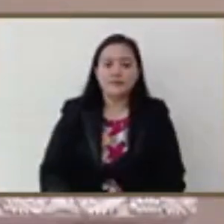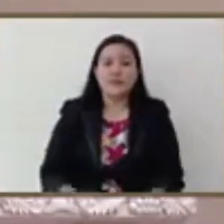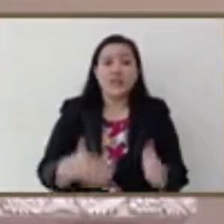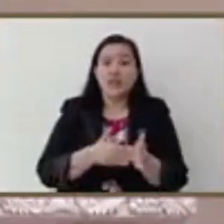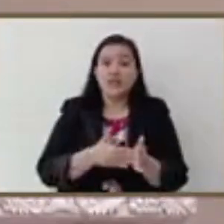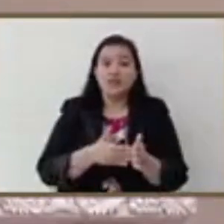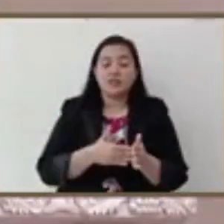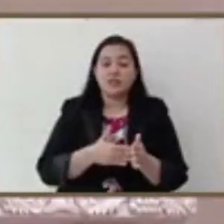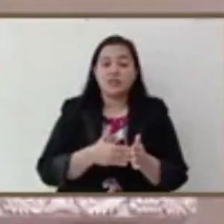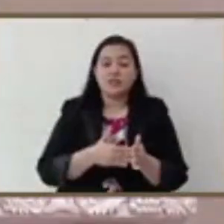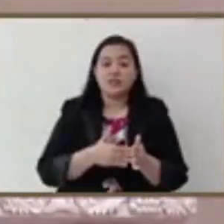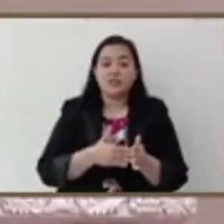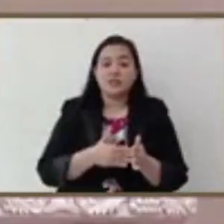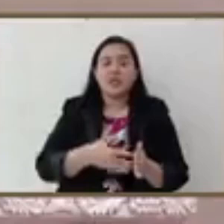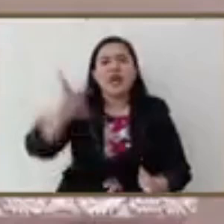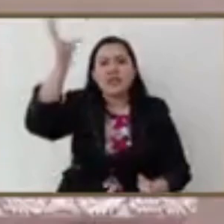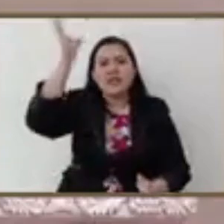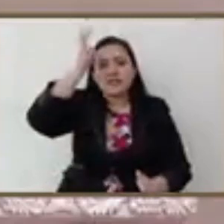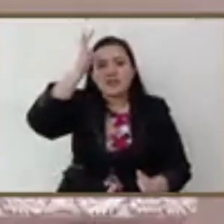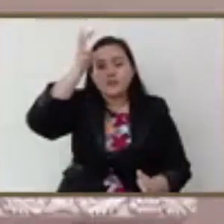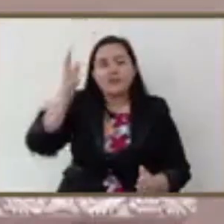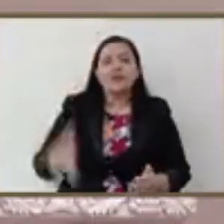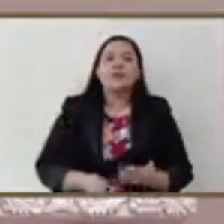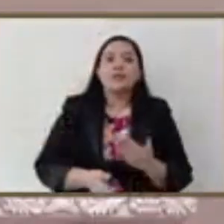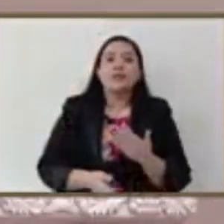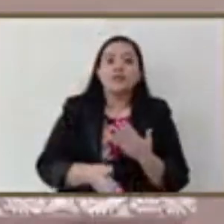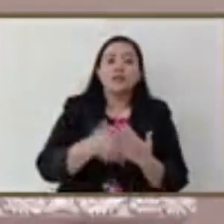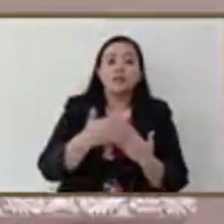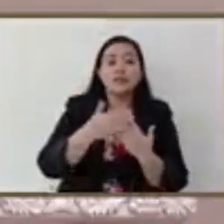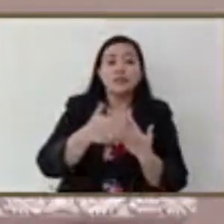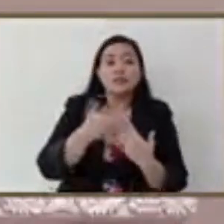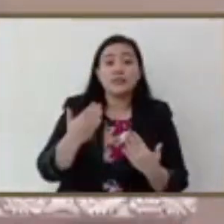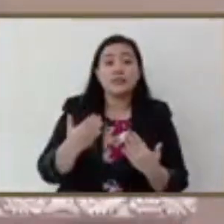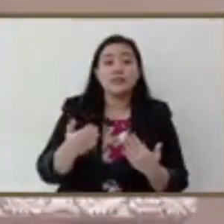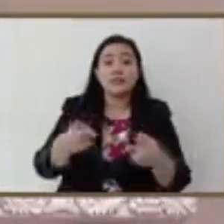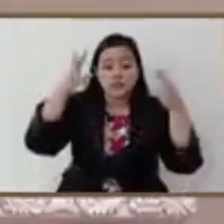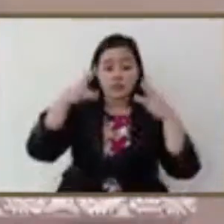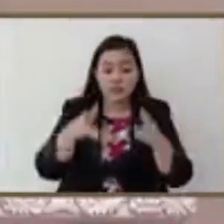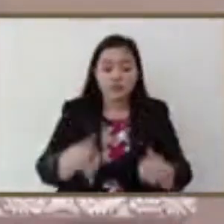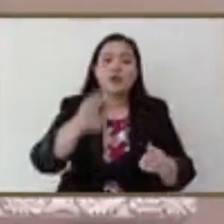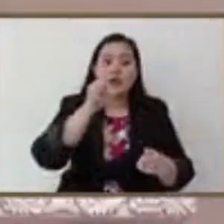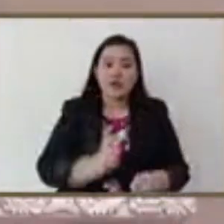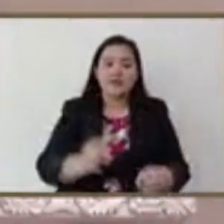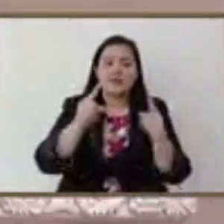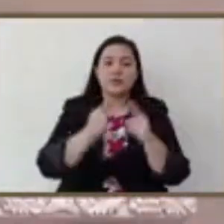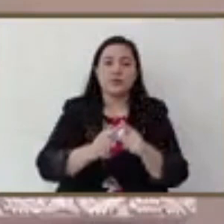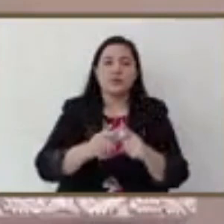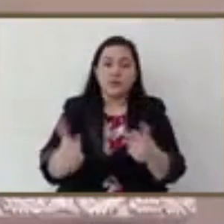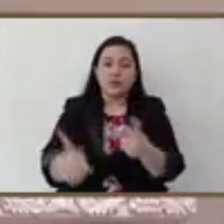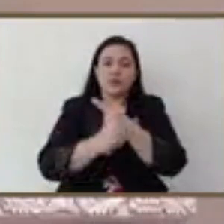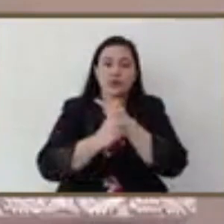mong the easiest way for the devil to destroy your life is to take you away first from the presence of God.